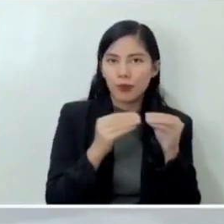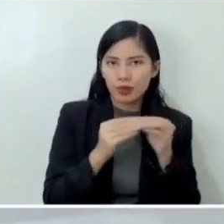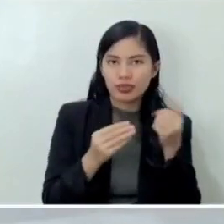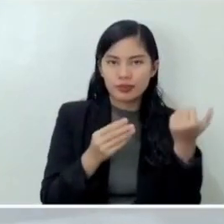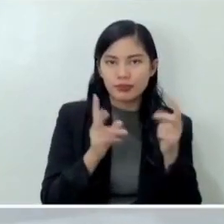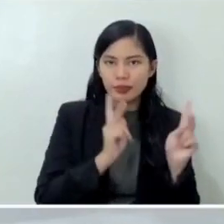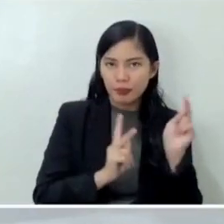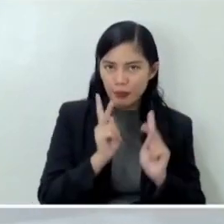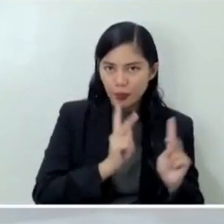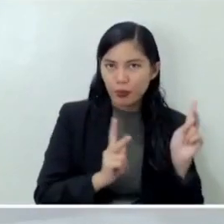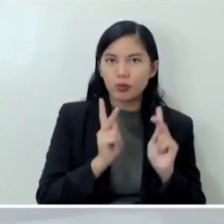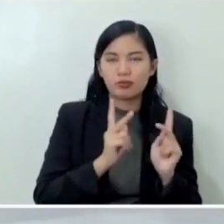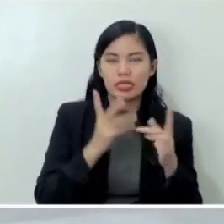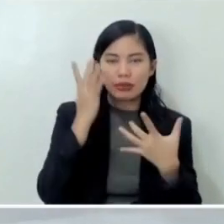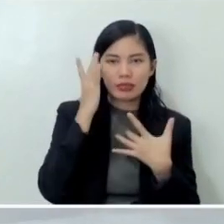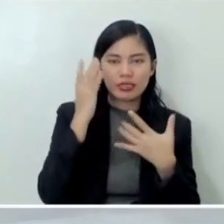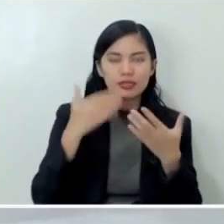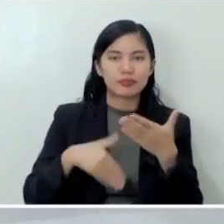Nakapagtala ang DOH ng